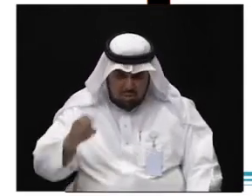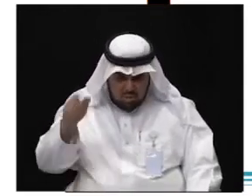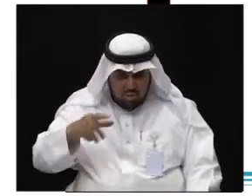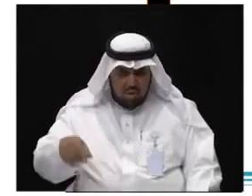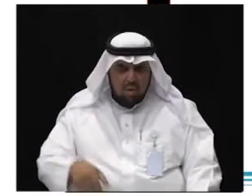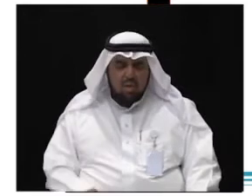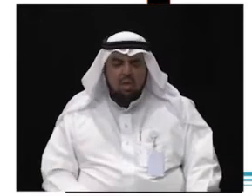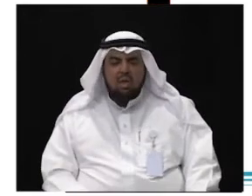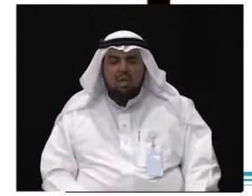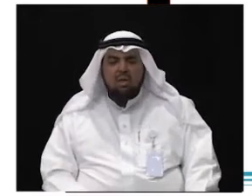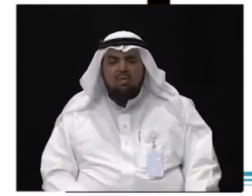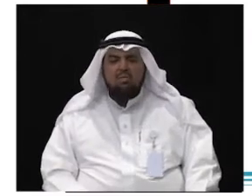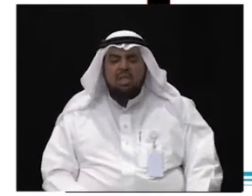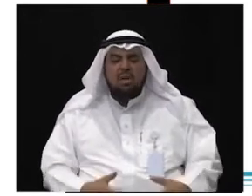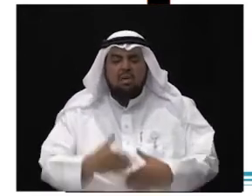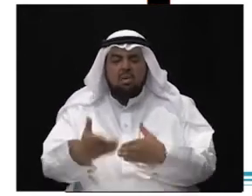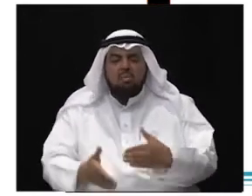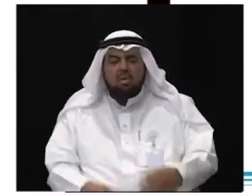خاطئة، فتقوم